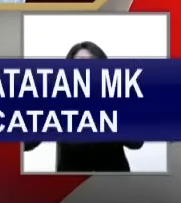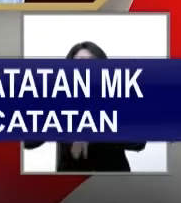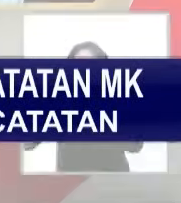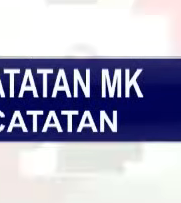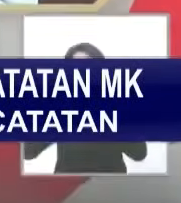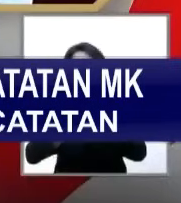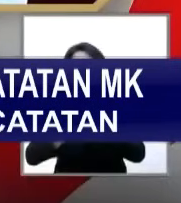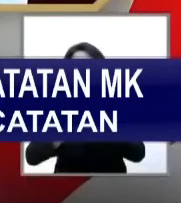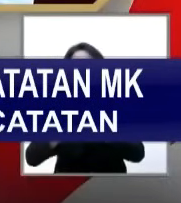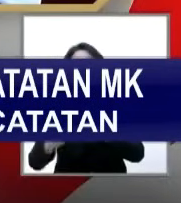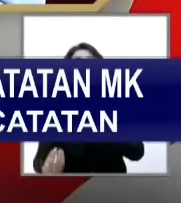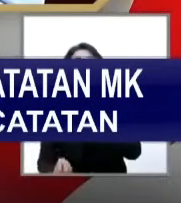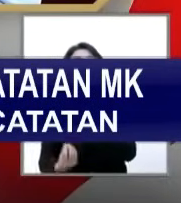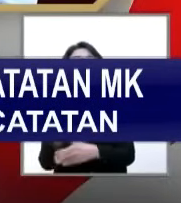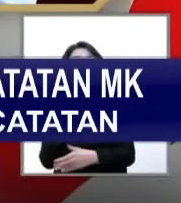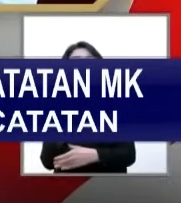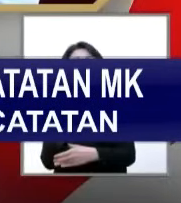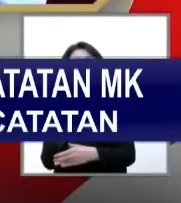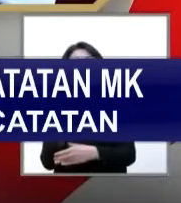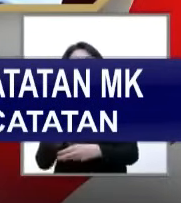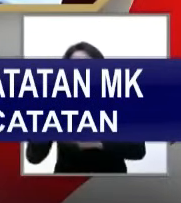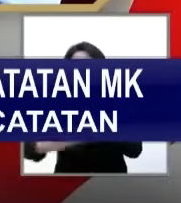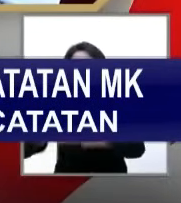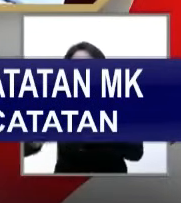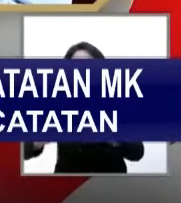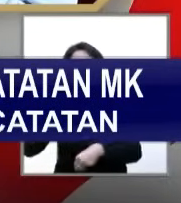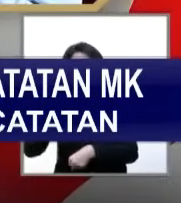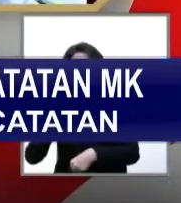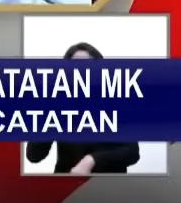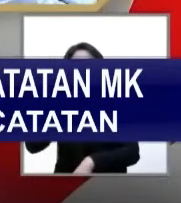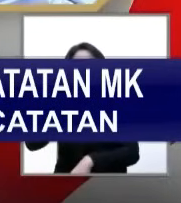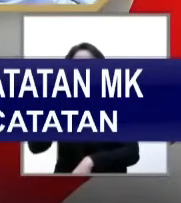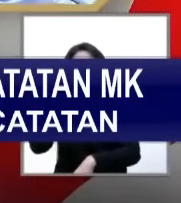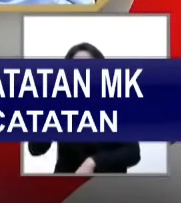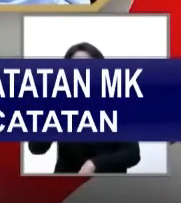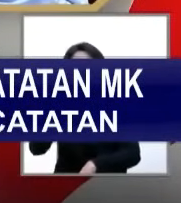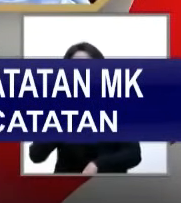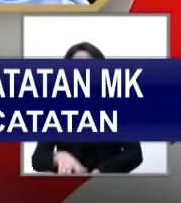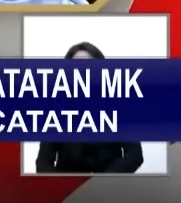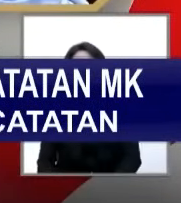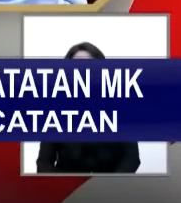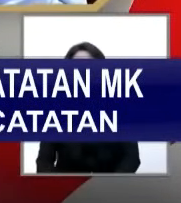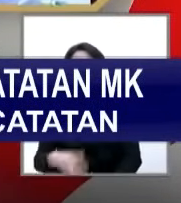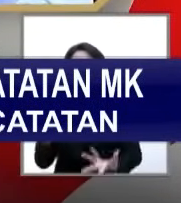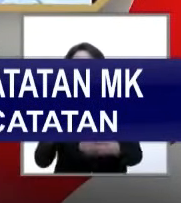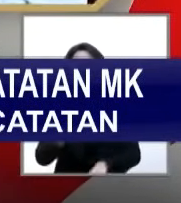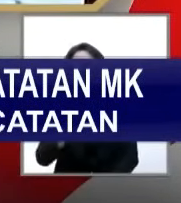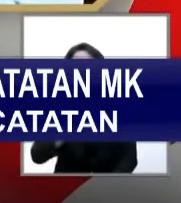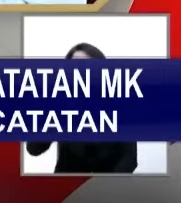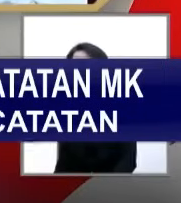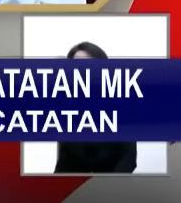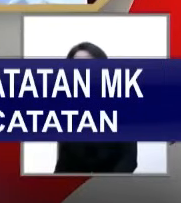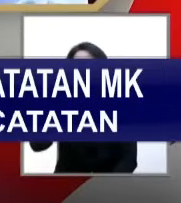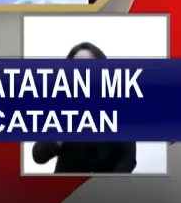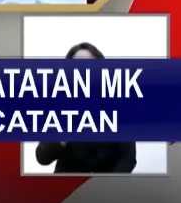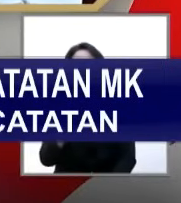Fakfak titik pertumbuhan ekonomi baru itu tadi kan sudah saya jawab Gus mungkin Gus Muhaimin juga tidak paham dengan pertanyaan